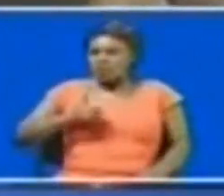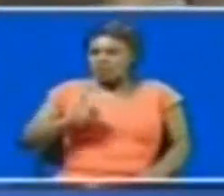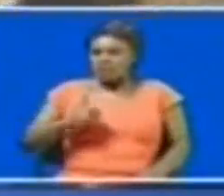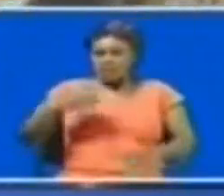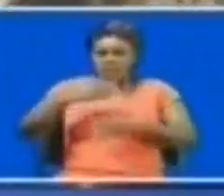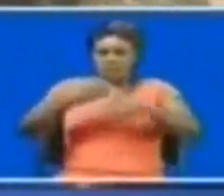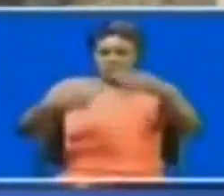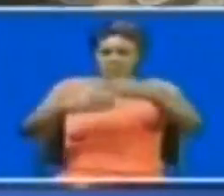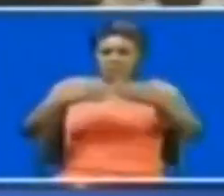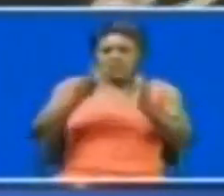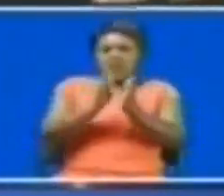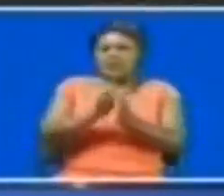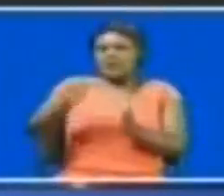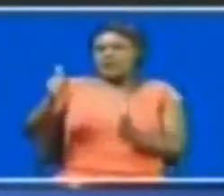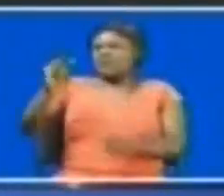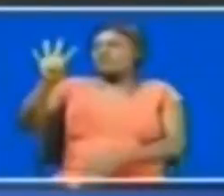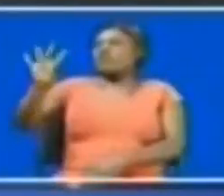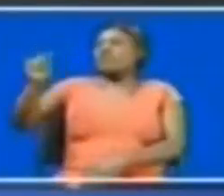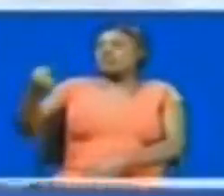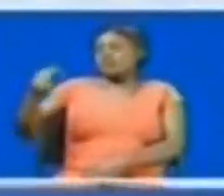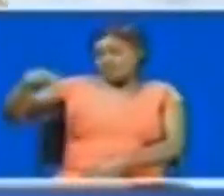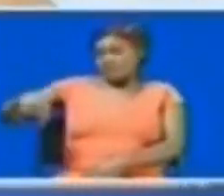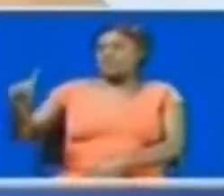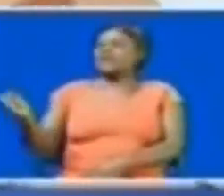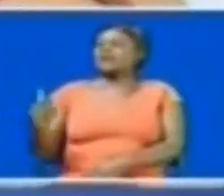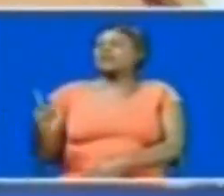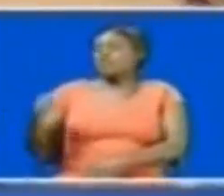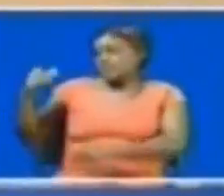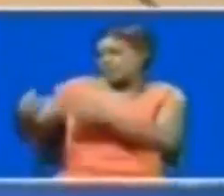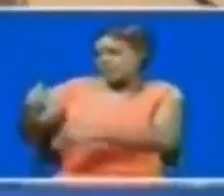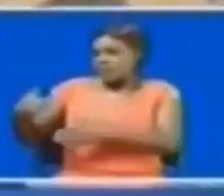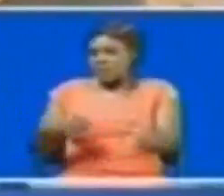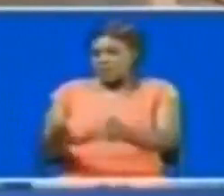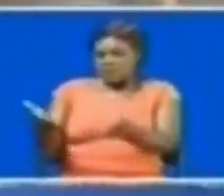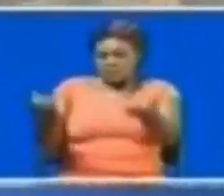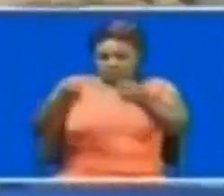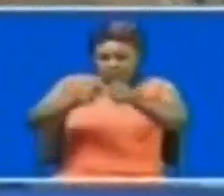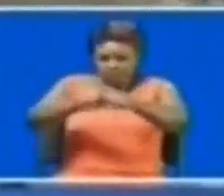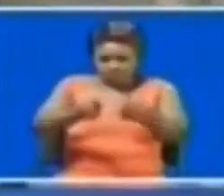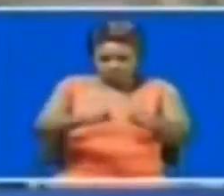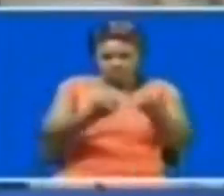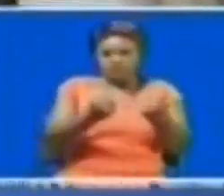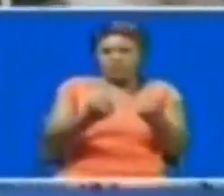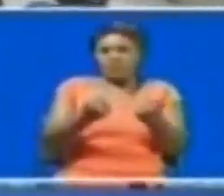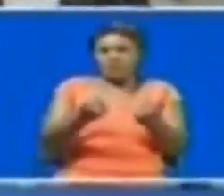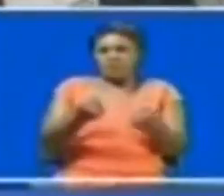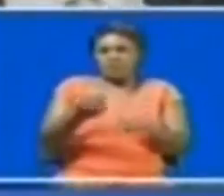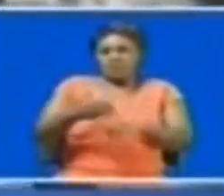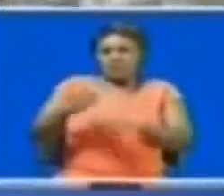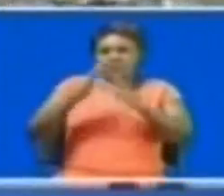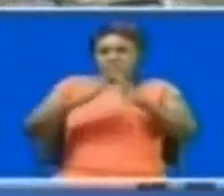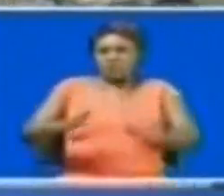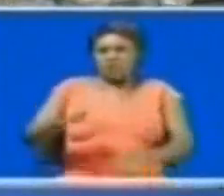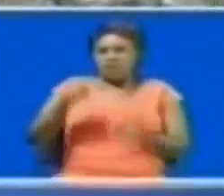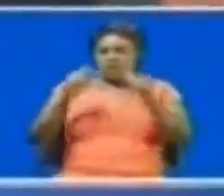kwamba jumba hilo pamoja na majumba mengine 4000 jijini Nairobi yaliyo kando ya mito yatabomolewa. Wapangaji